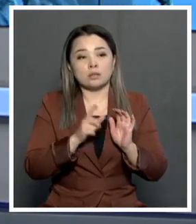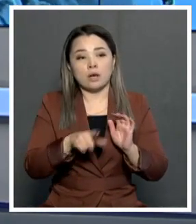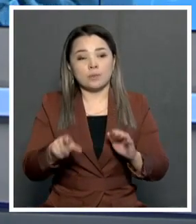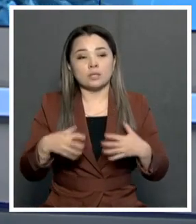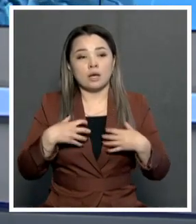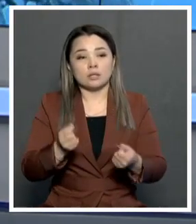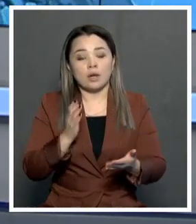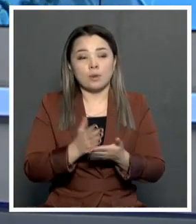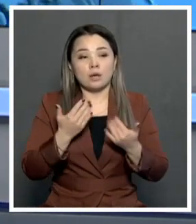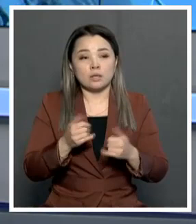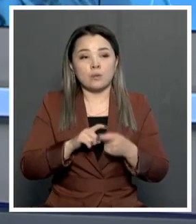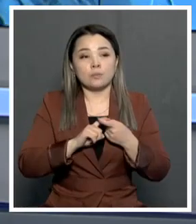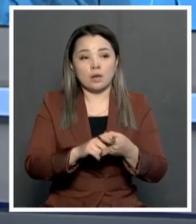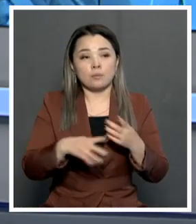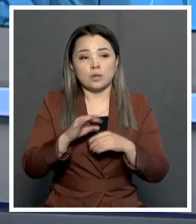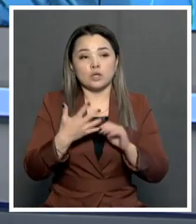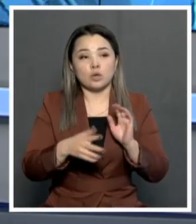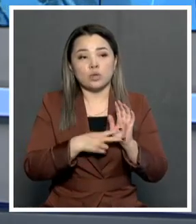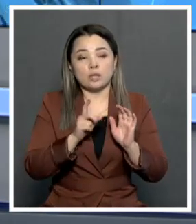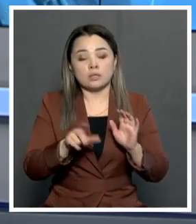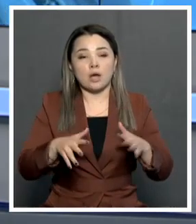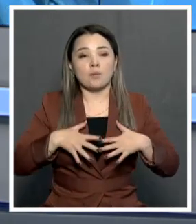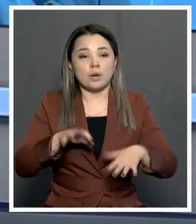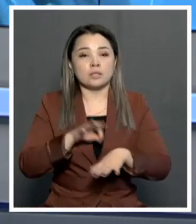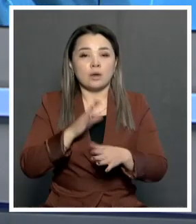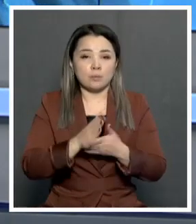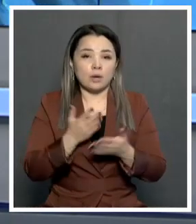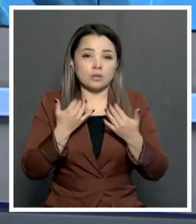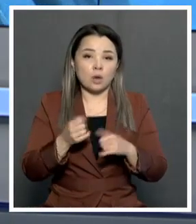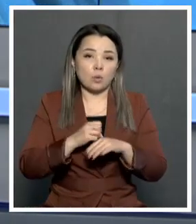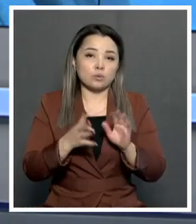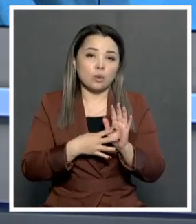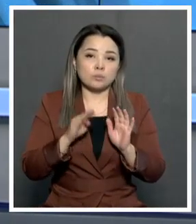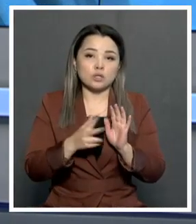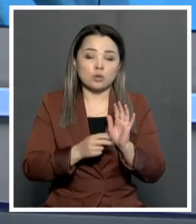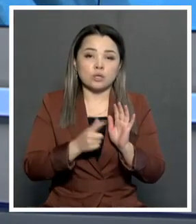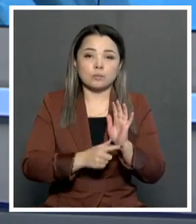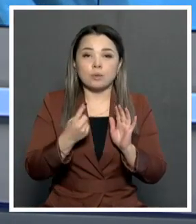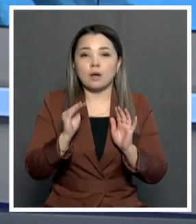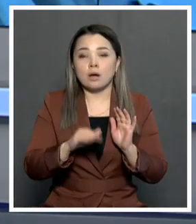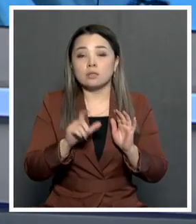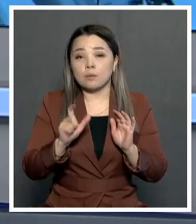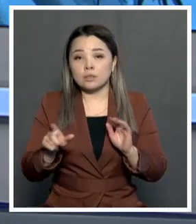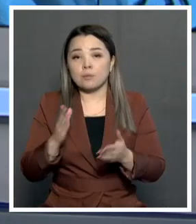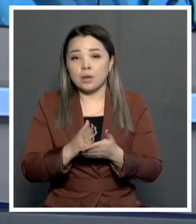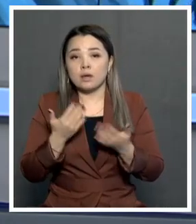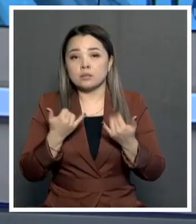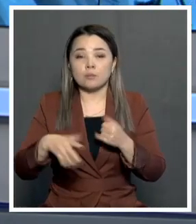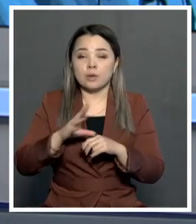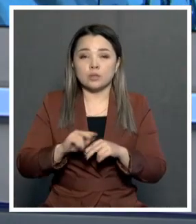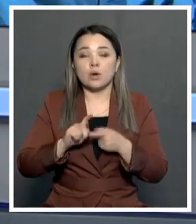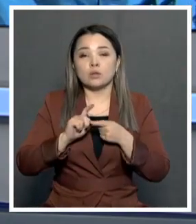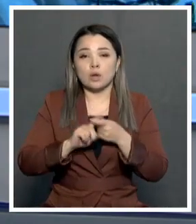адам пневмонияға шалдыққан. Бұл дерттен 186 адам жазылды. Қазір 19871 адам коронавирустан емделіп